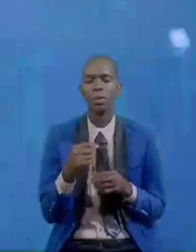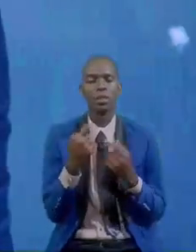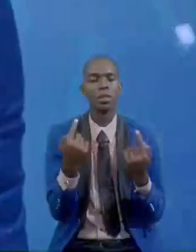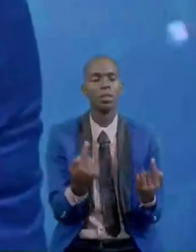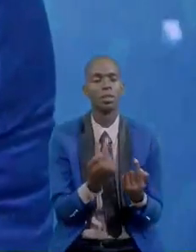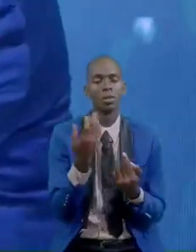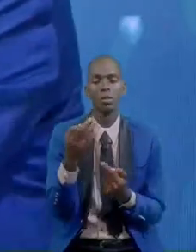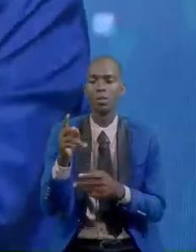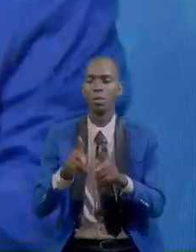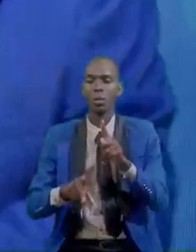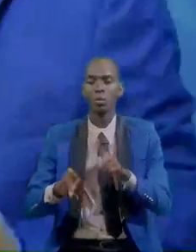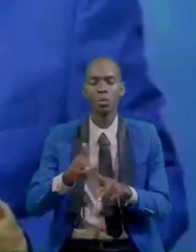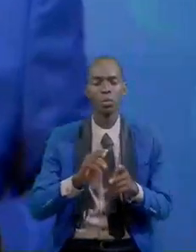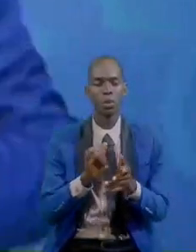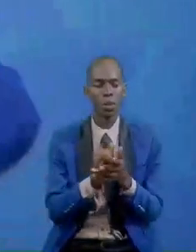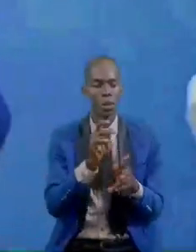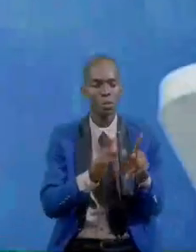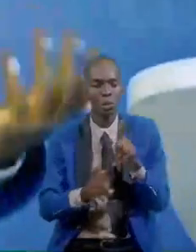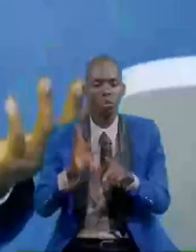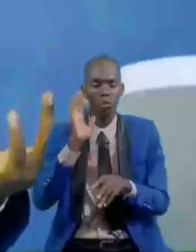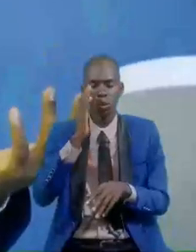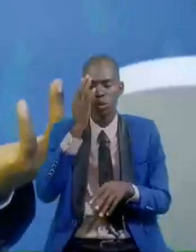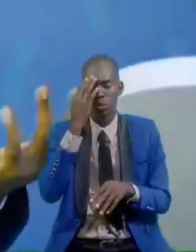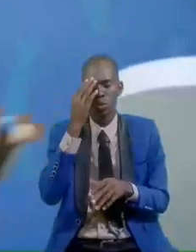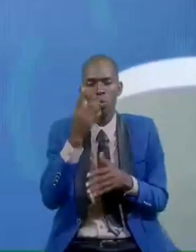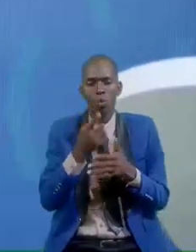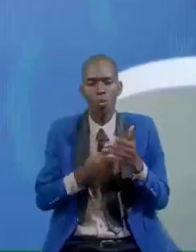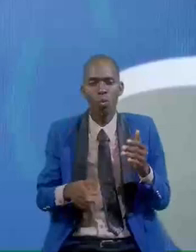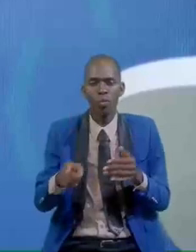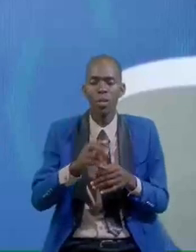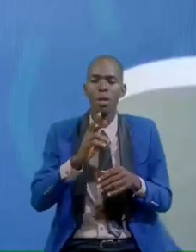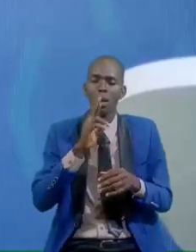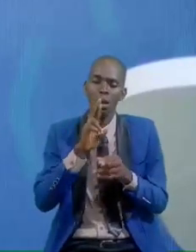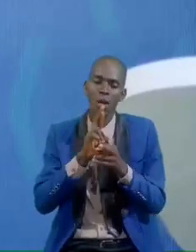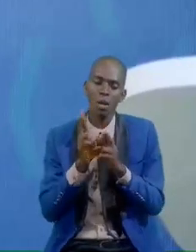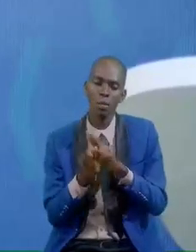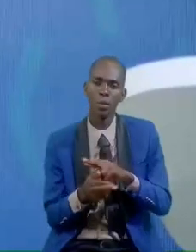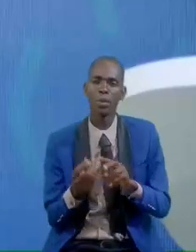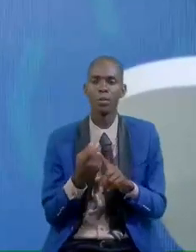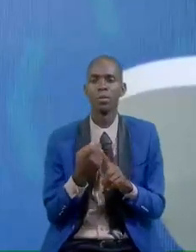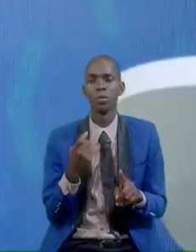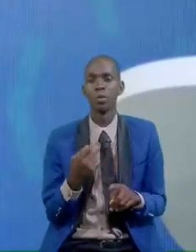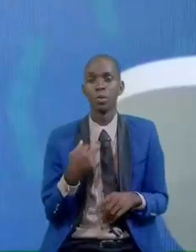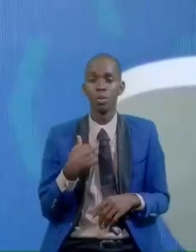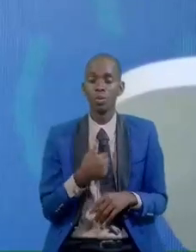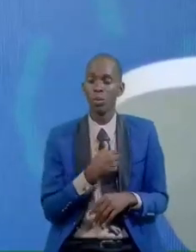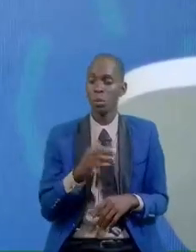peuple? Pour que les gens savent pourquoi ils se repentent. Nous prêchons des messages